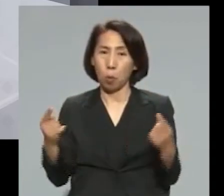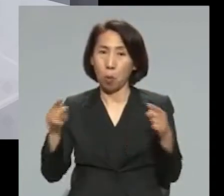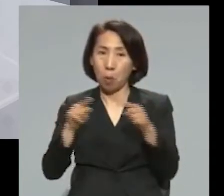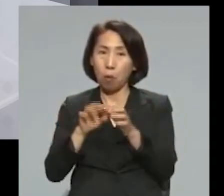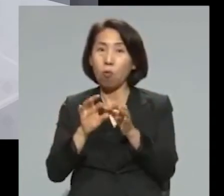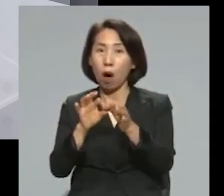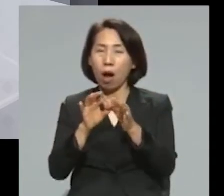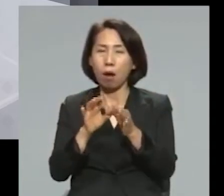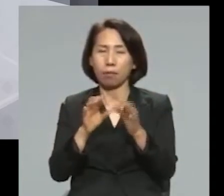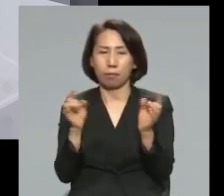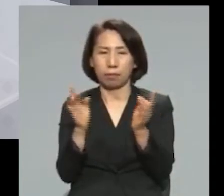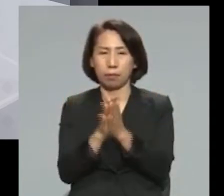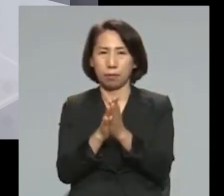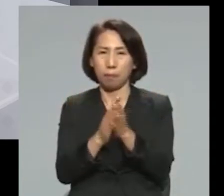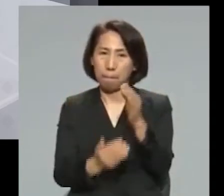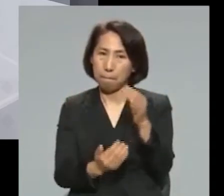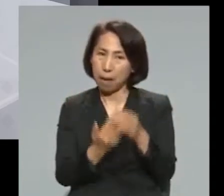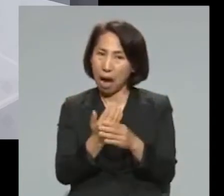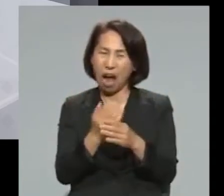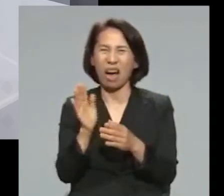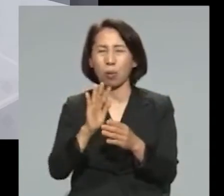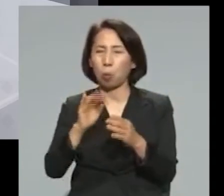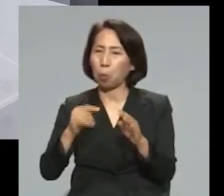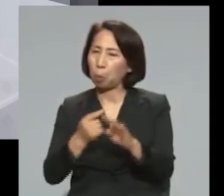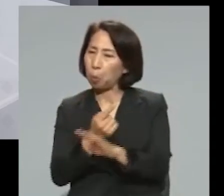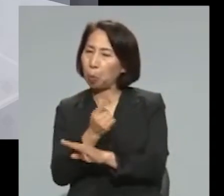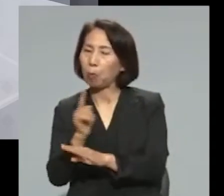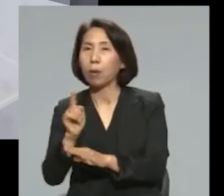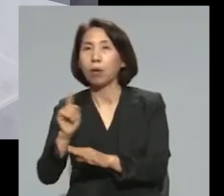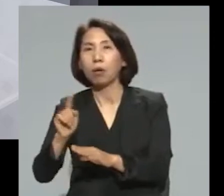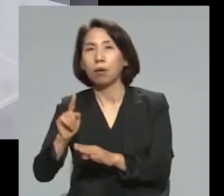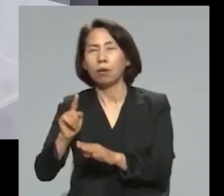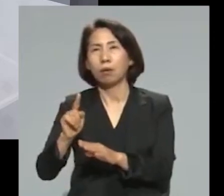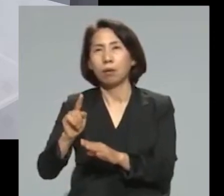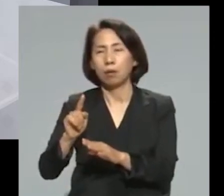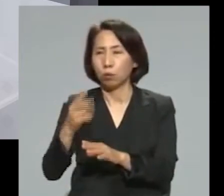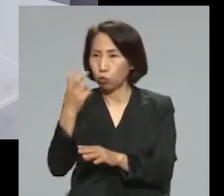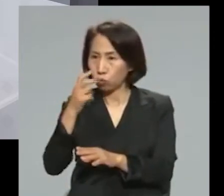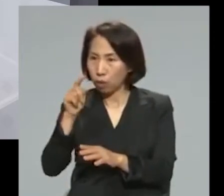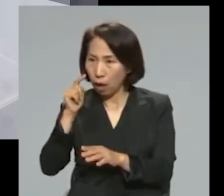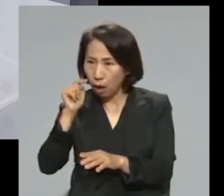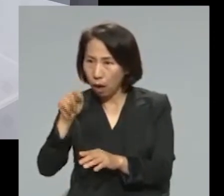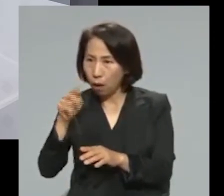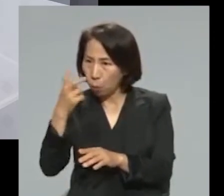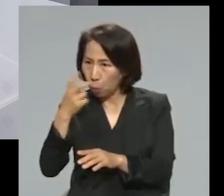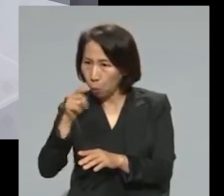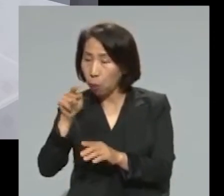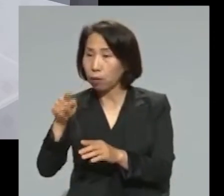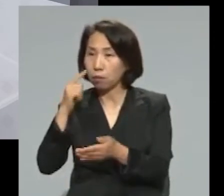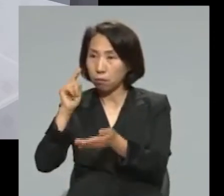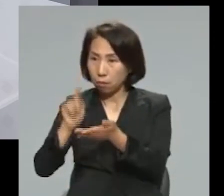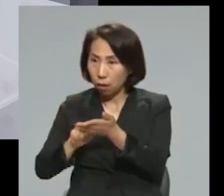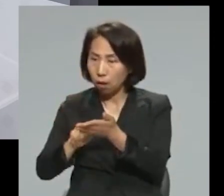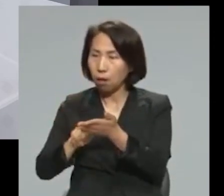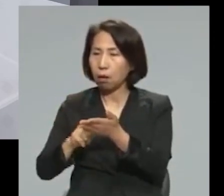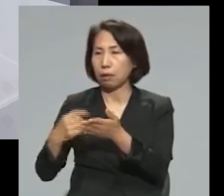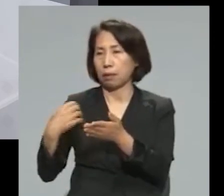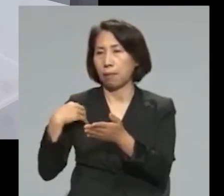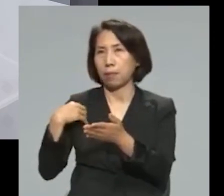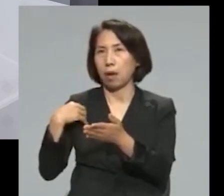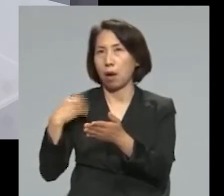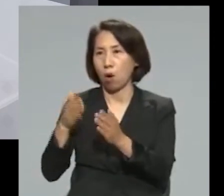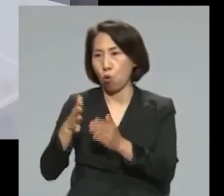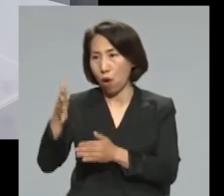연계된 직접적인 사건은 아닙니다만 다른 사건 수사 과정에서 담당 과장이